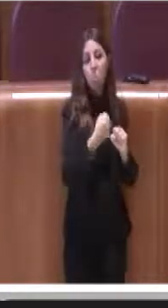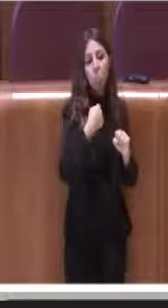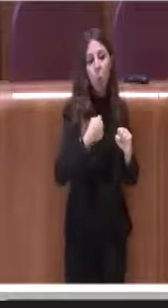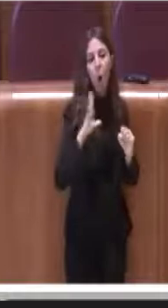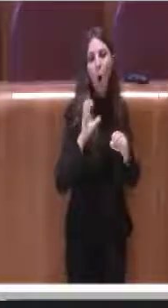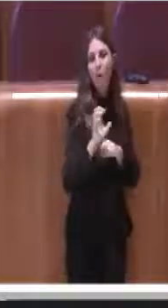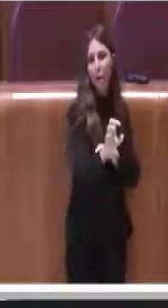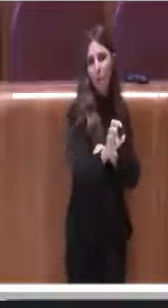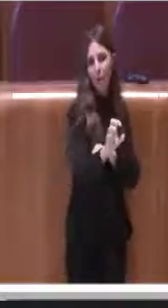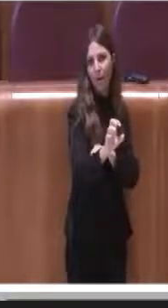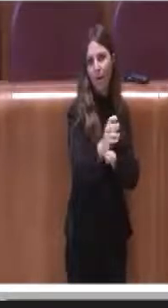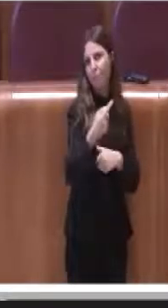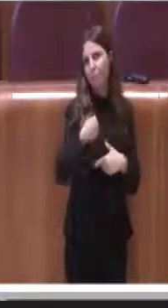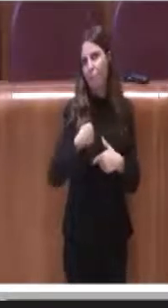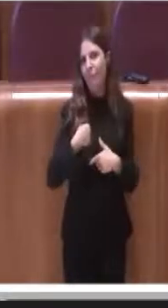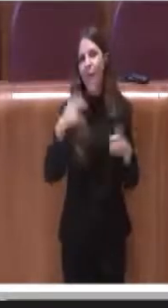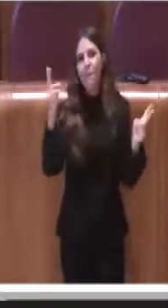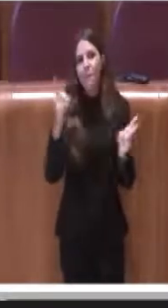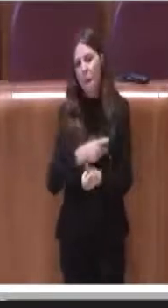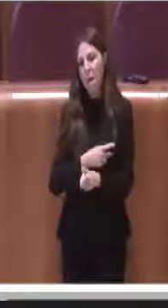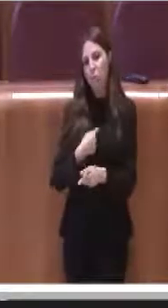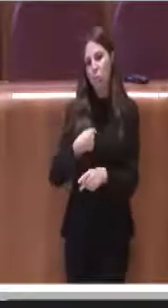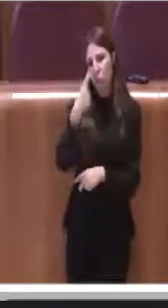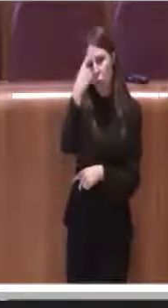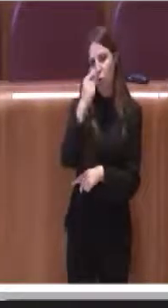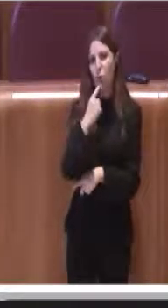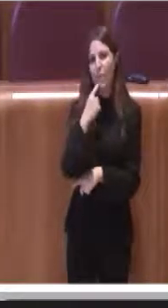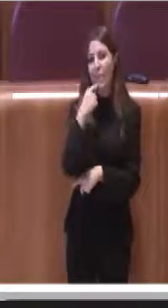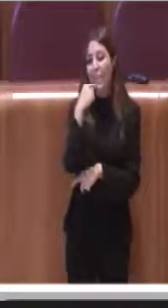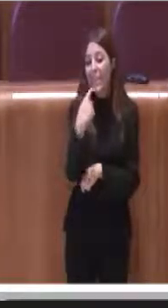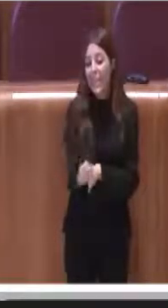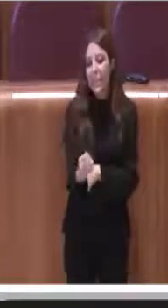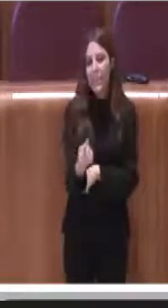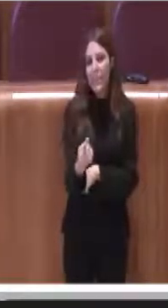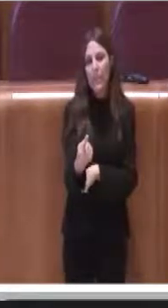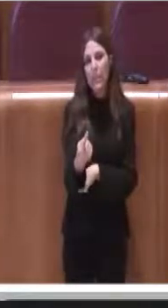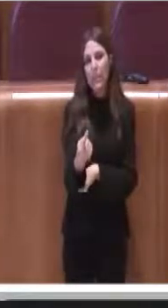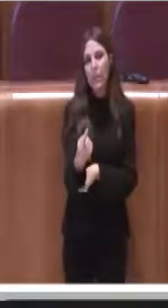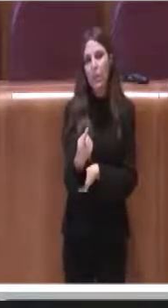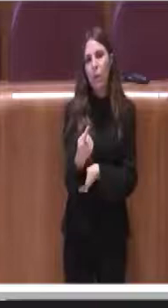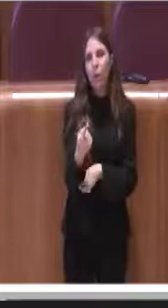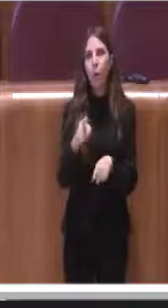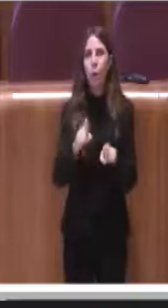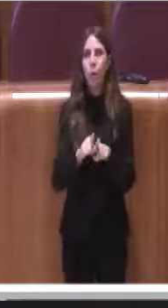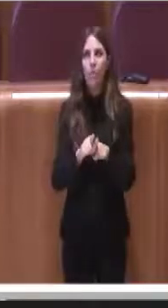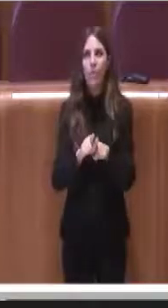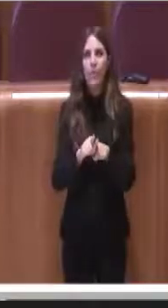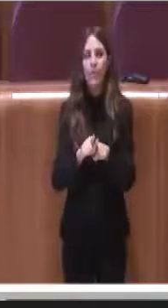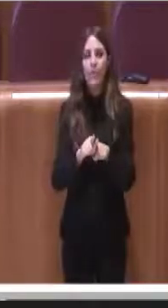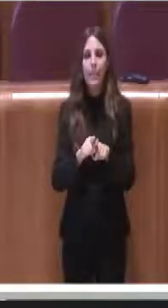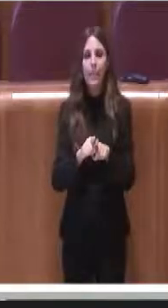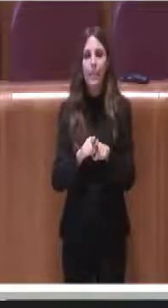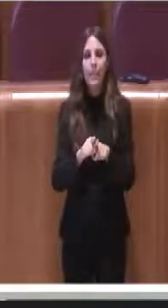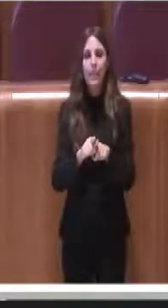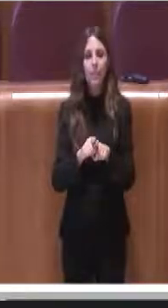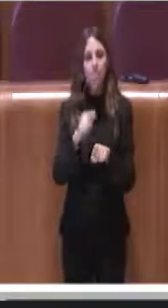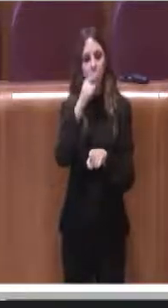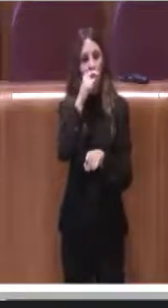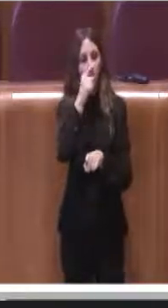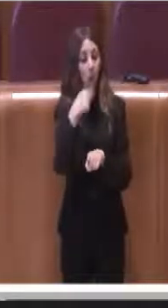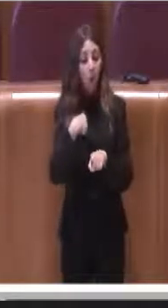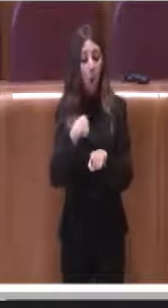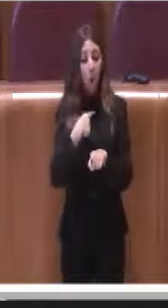non sarò io ovviamente a dirlo, e mi sfilo dalla presunzione, insomma, di voler trovare